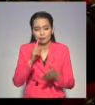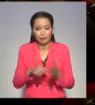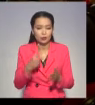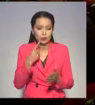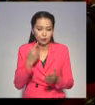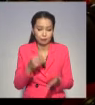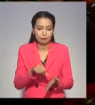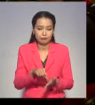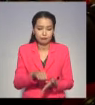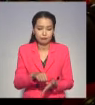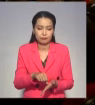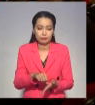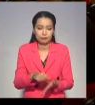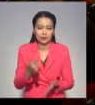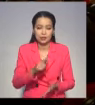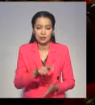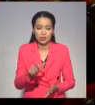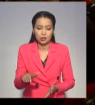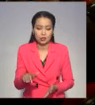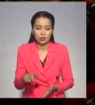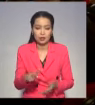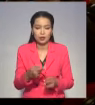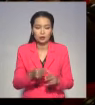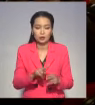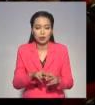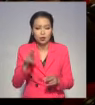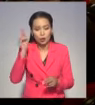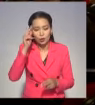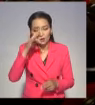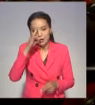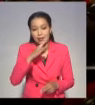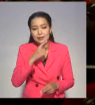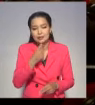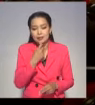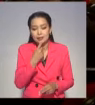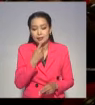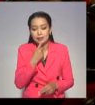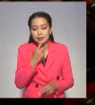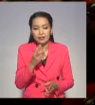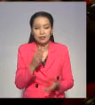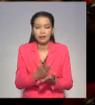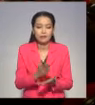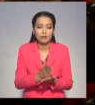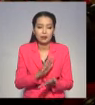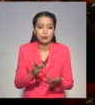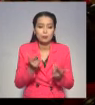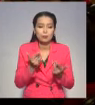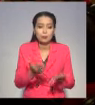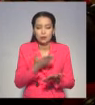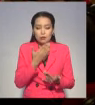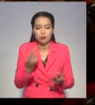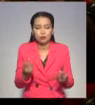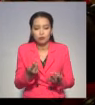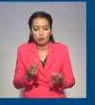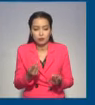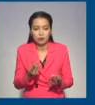поступательно. Граждане, которые не изучали государственный язык и не владеют им в требуемом объеме, ни в коем